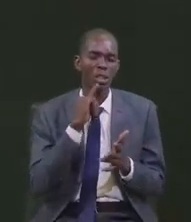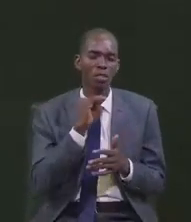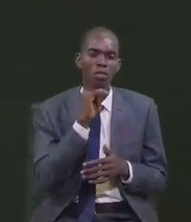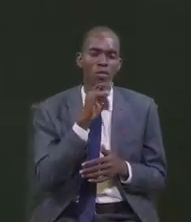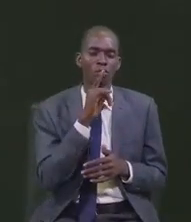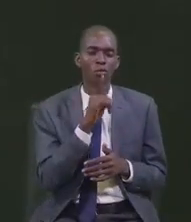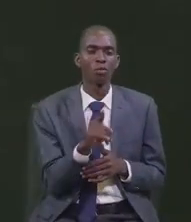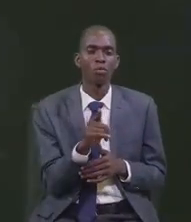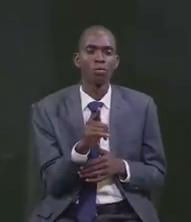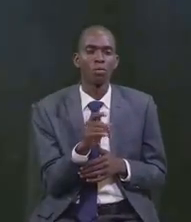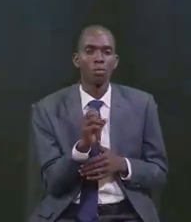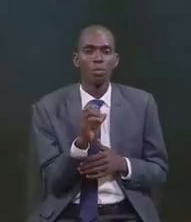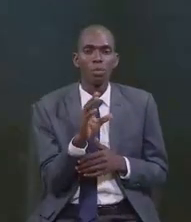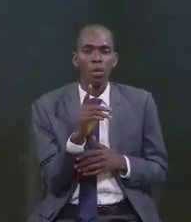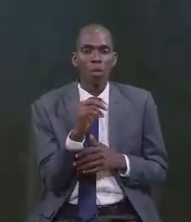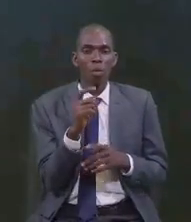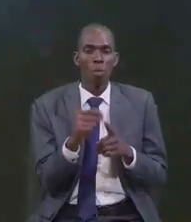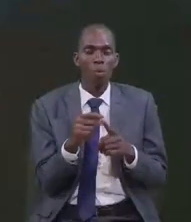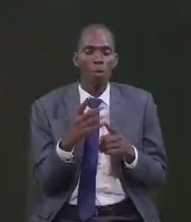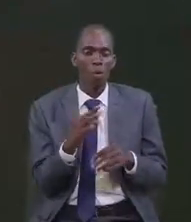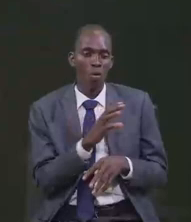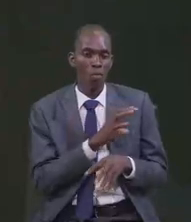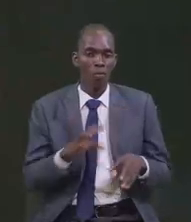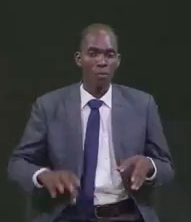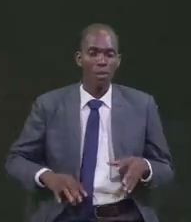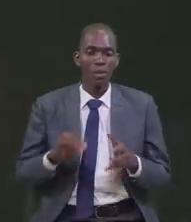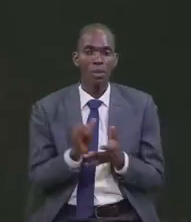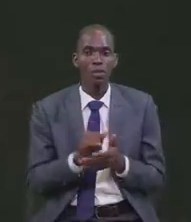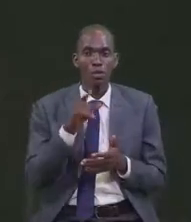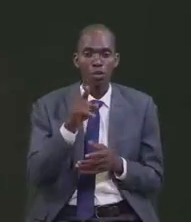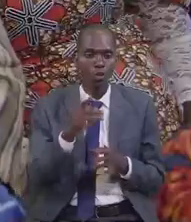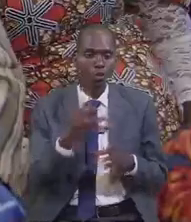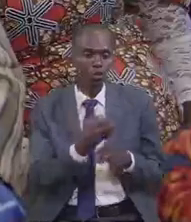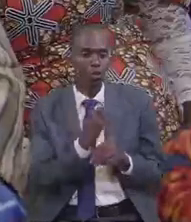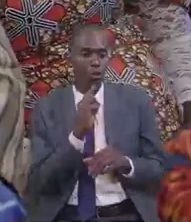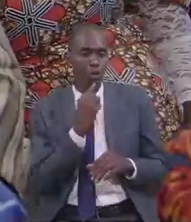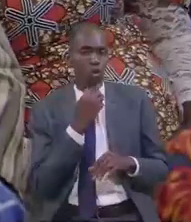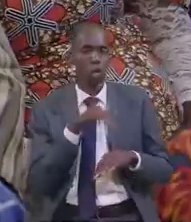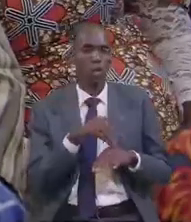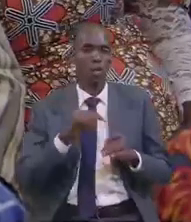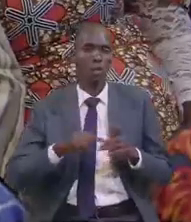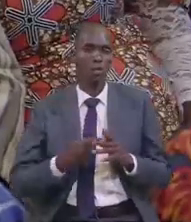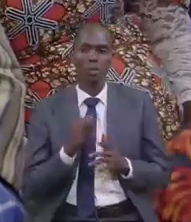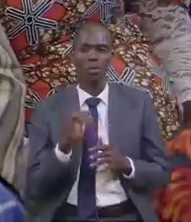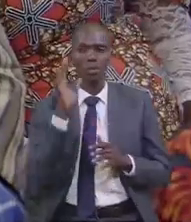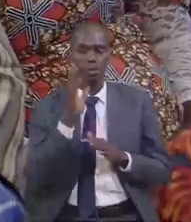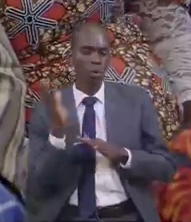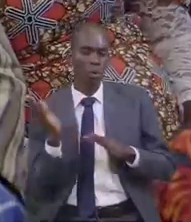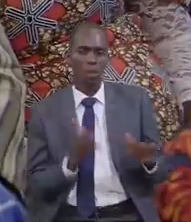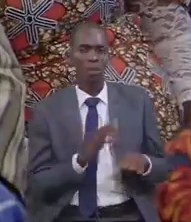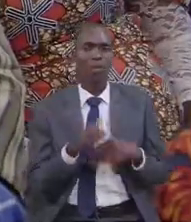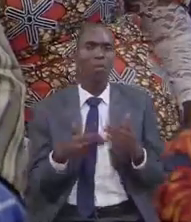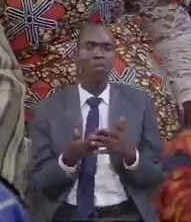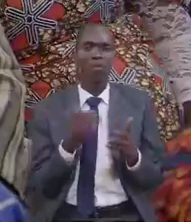parole de Christ que tu dois prendre, que tu as pris au sérieux, au commencement, tu l'as